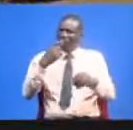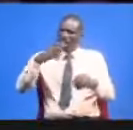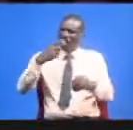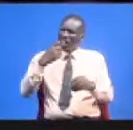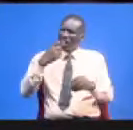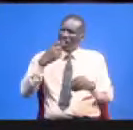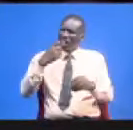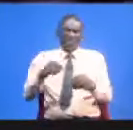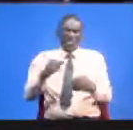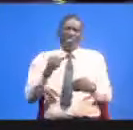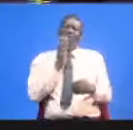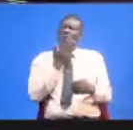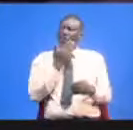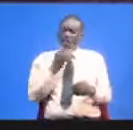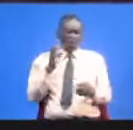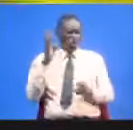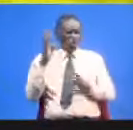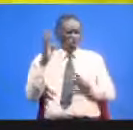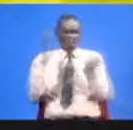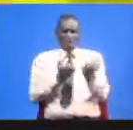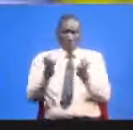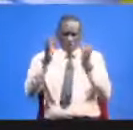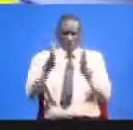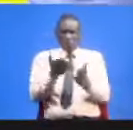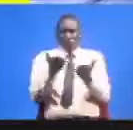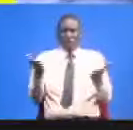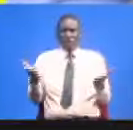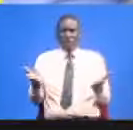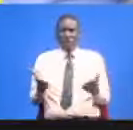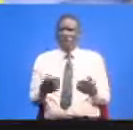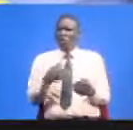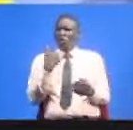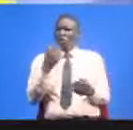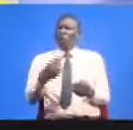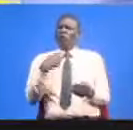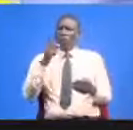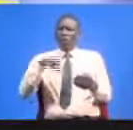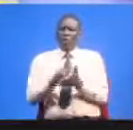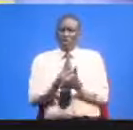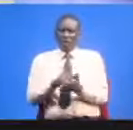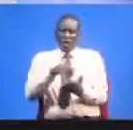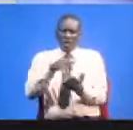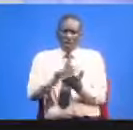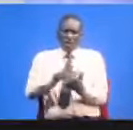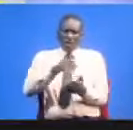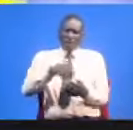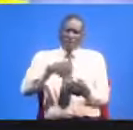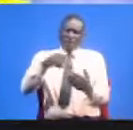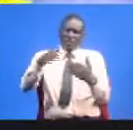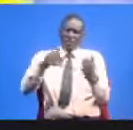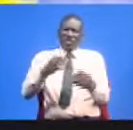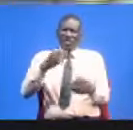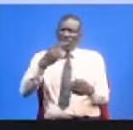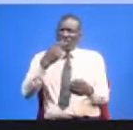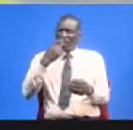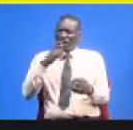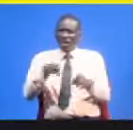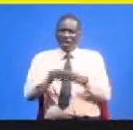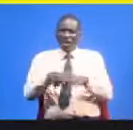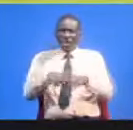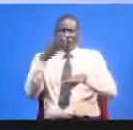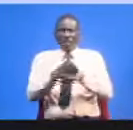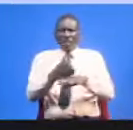ilitia wasiwasi hata kwa mfanyabiashara wa bidhaa hizo ambaye anasema aliweka alama ya mchele huo kuwa duni